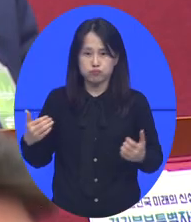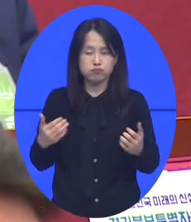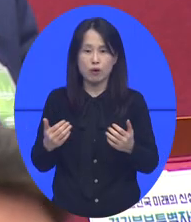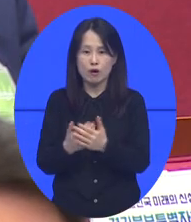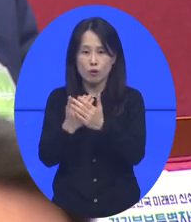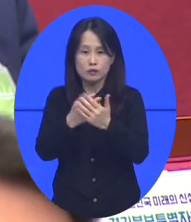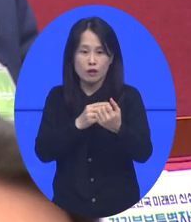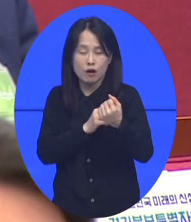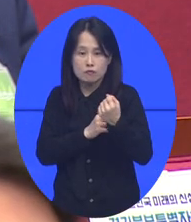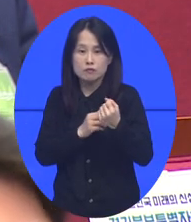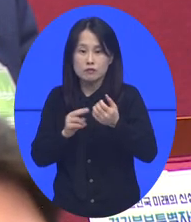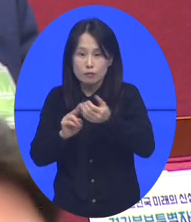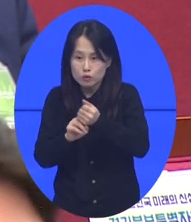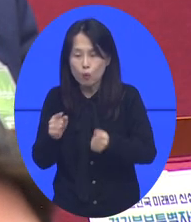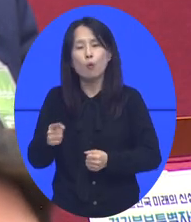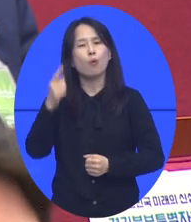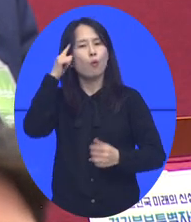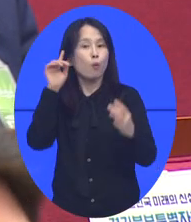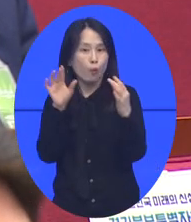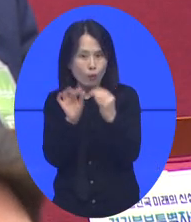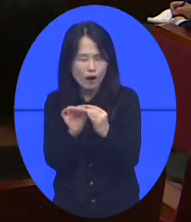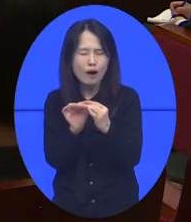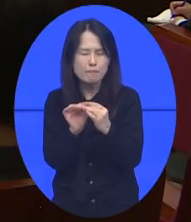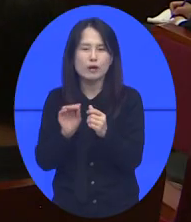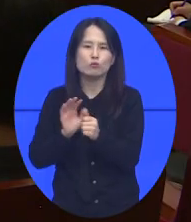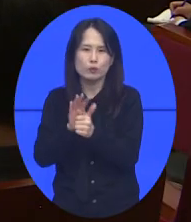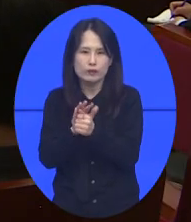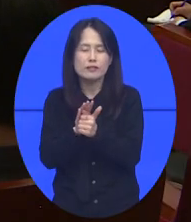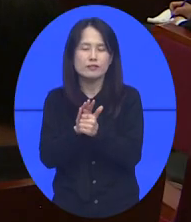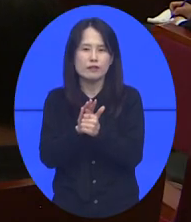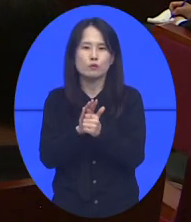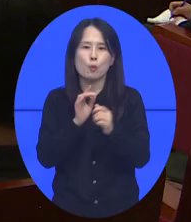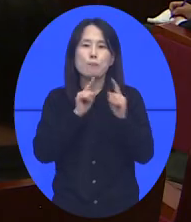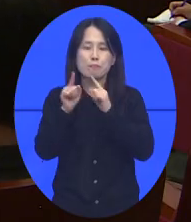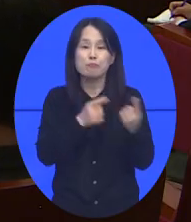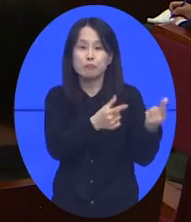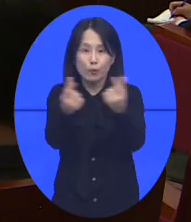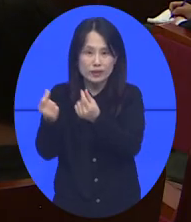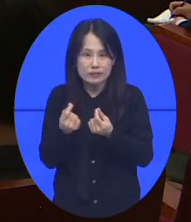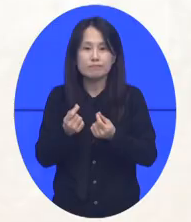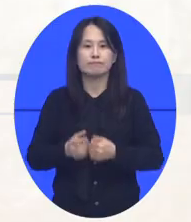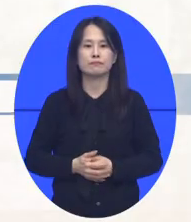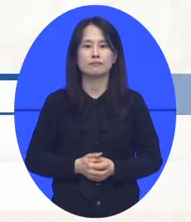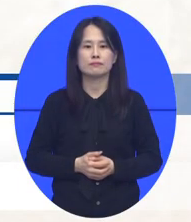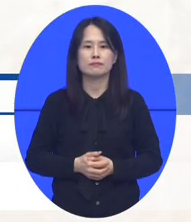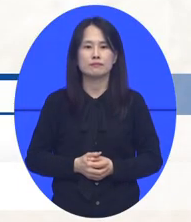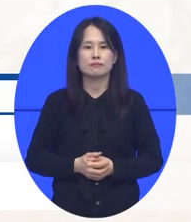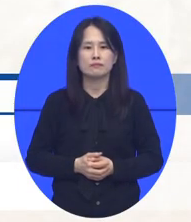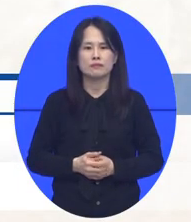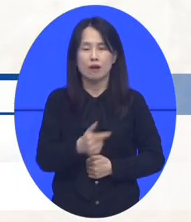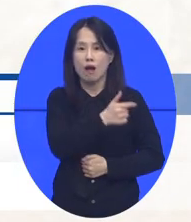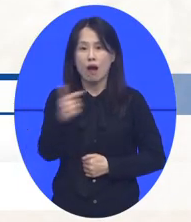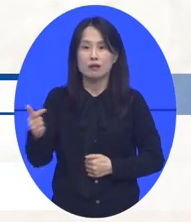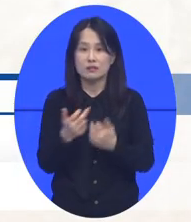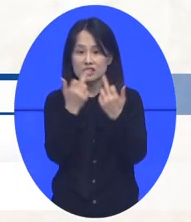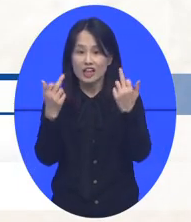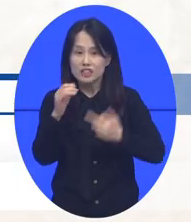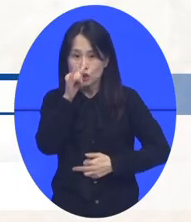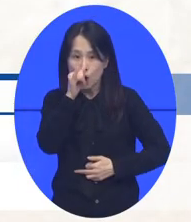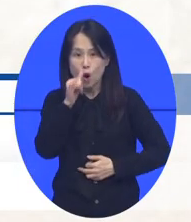잠재력에 큰 공감을 표하며 힘을 보태겠다고 한 목소리를 냈습니다. 아무리 큰 산이